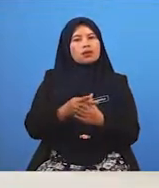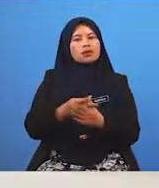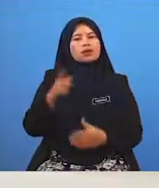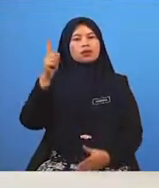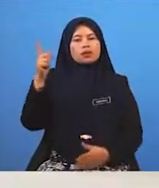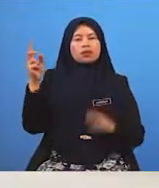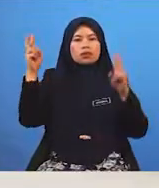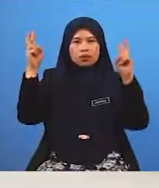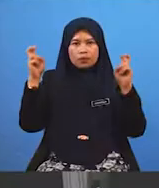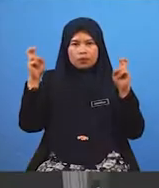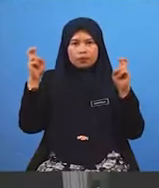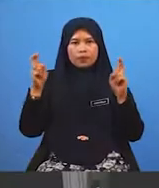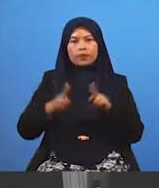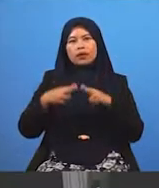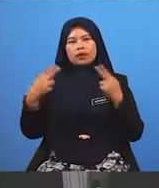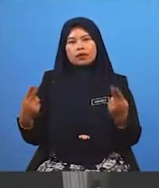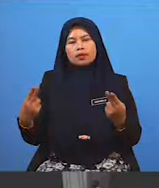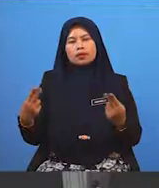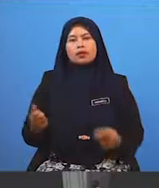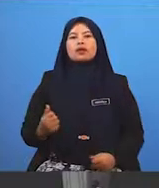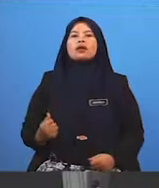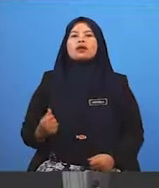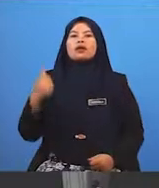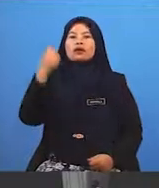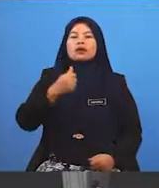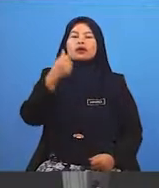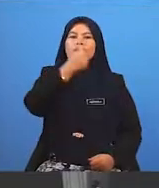pengajian hadis, iaitu akhlak yang mulia.